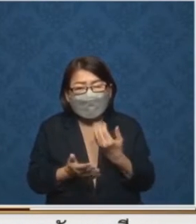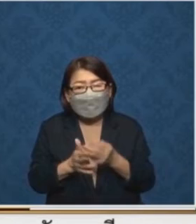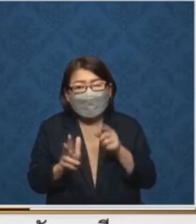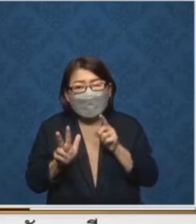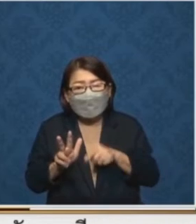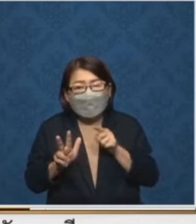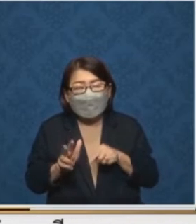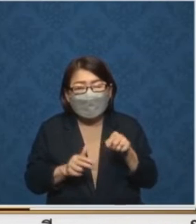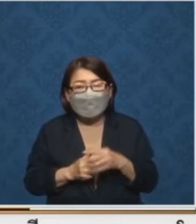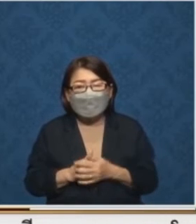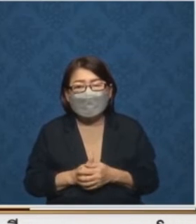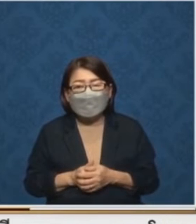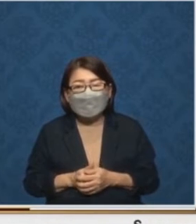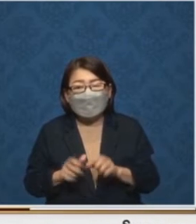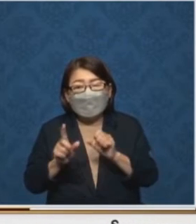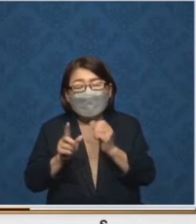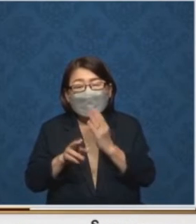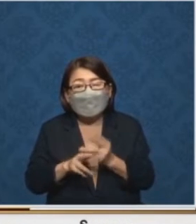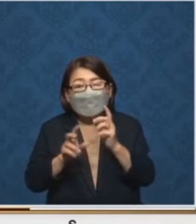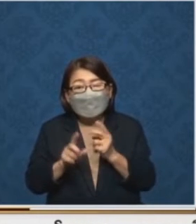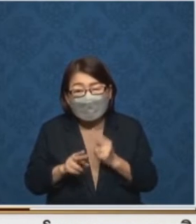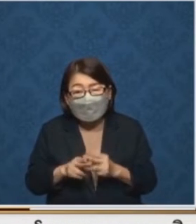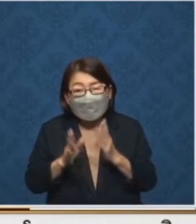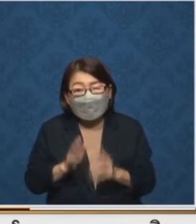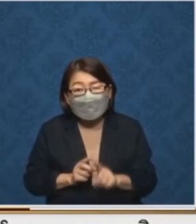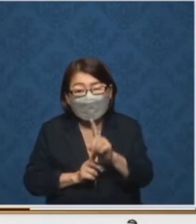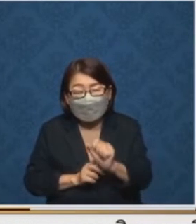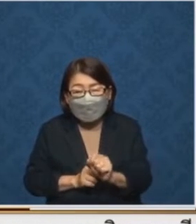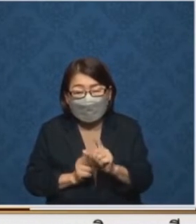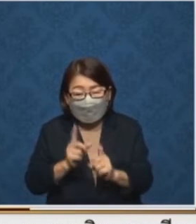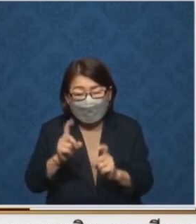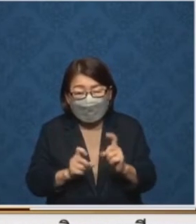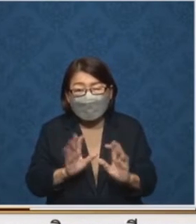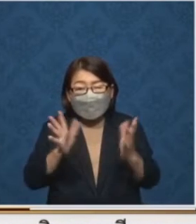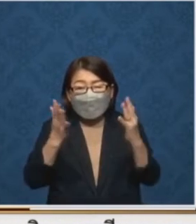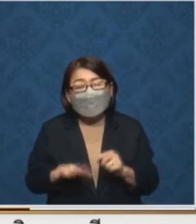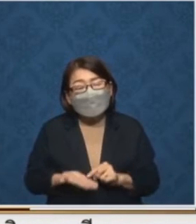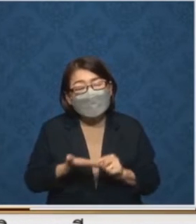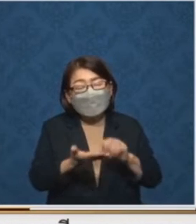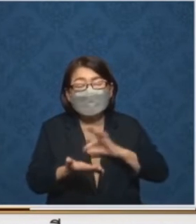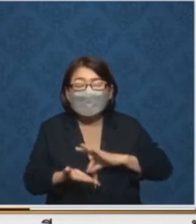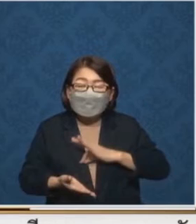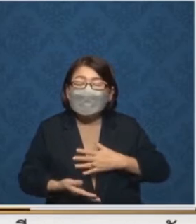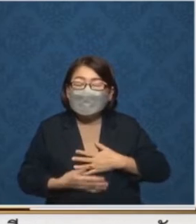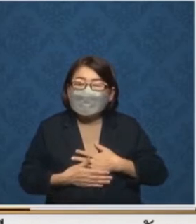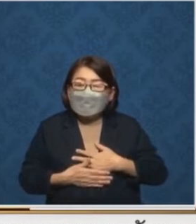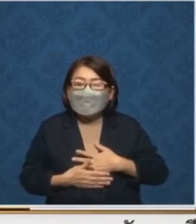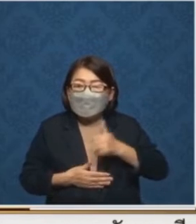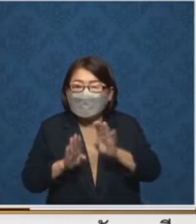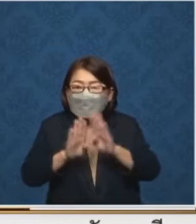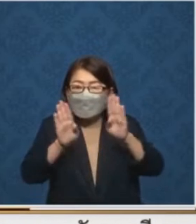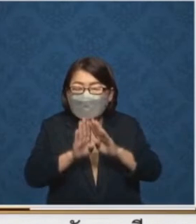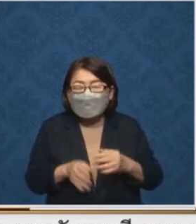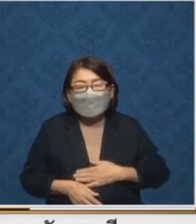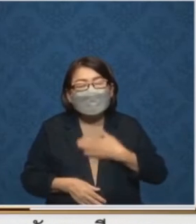ต่อมาพอโดนตามนี้เยอะๆ ทำอะไรครับ จึงกระจายออกไปสู่ร้าน SME หอร้เล็